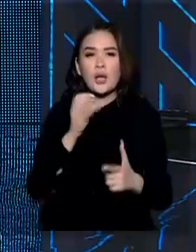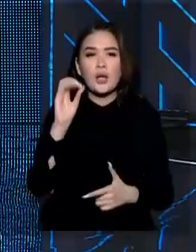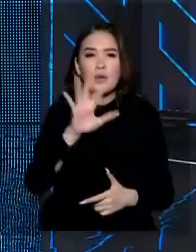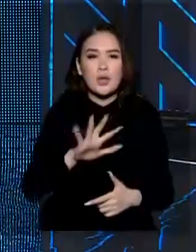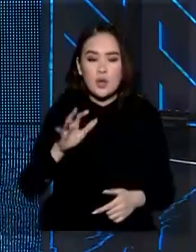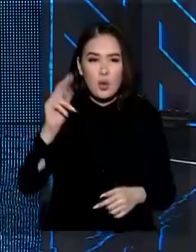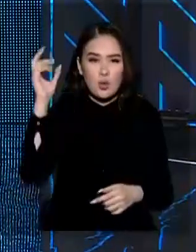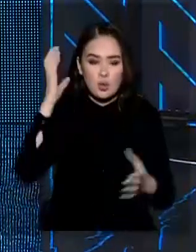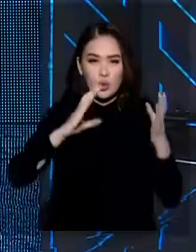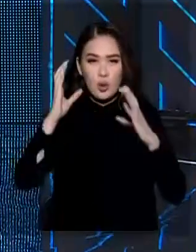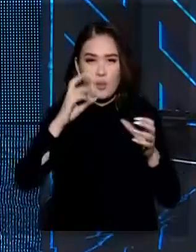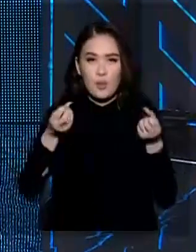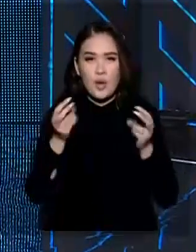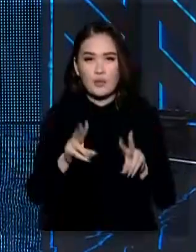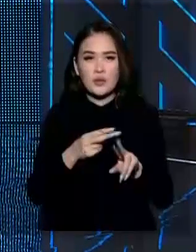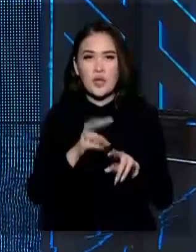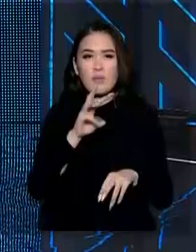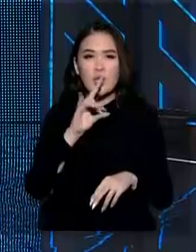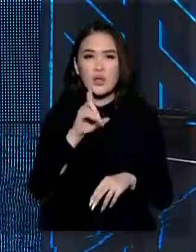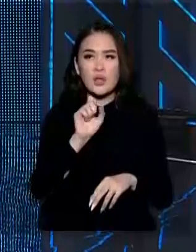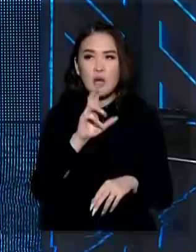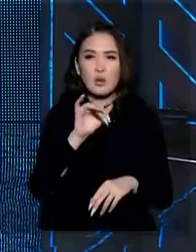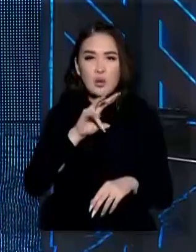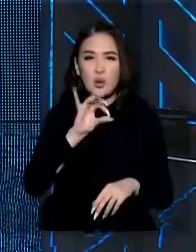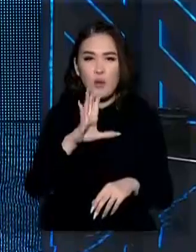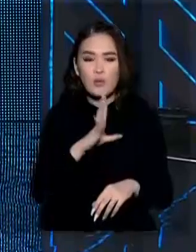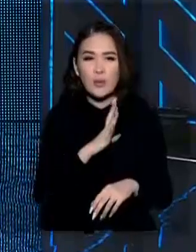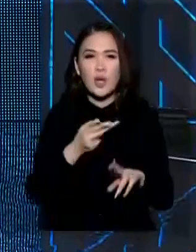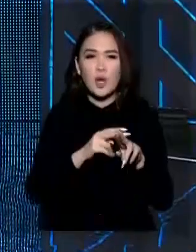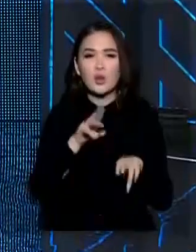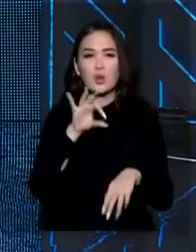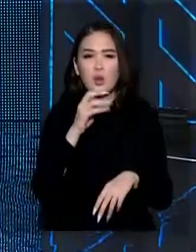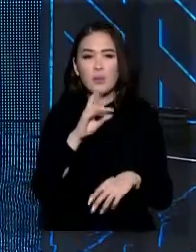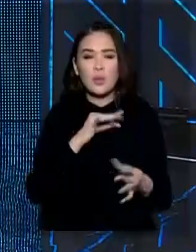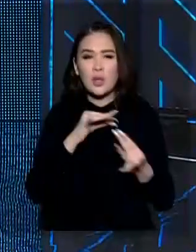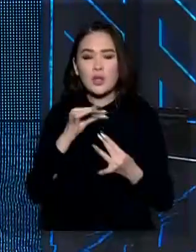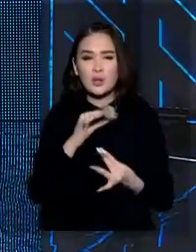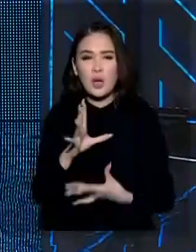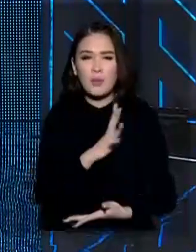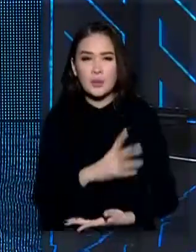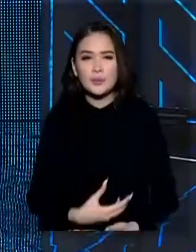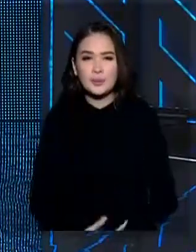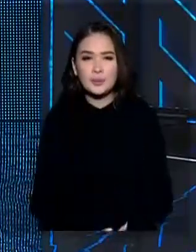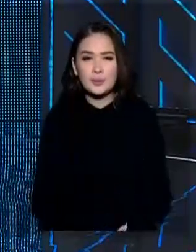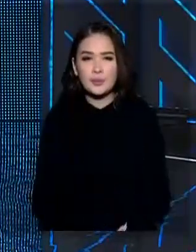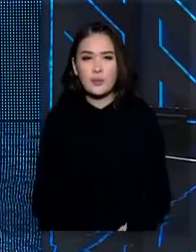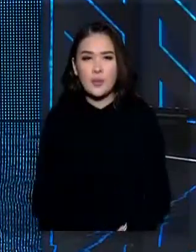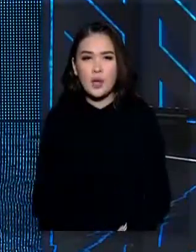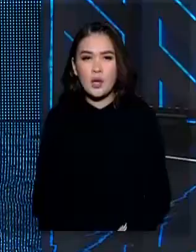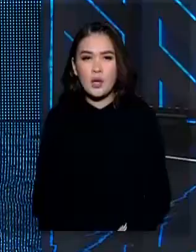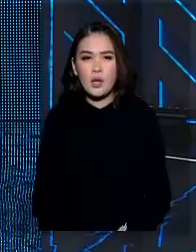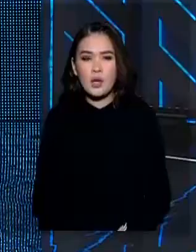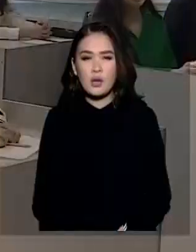ұлттық университетінің профессоры Ратбай Мырзақұлов. Ғалыммен әріптесім Асылбек Тойбек кездескен еді. Сюжетті көрейік.